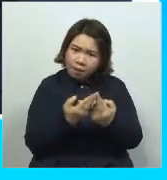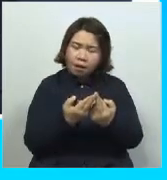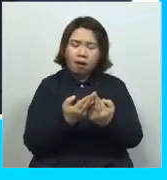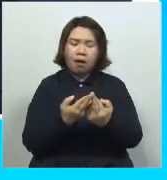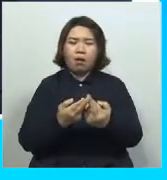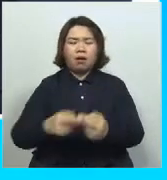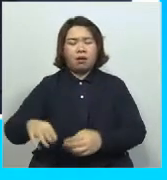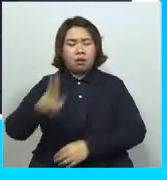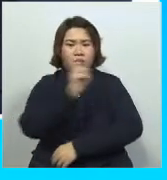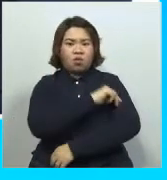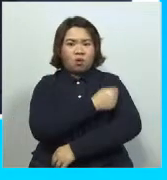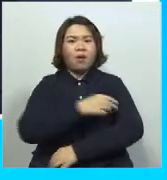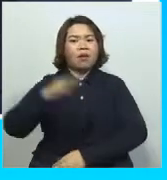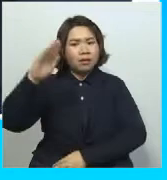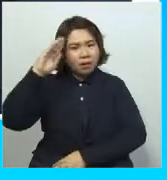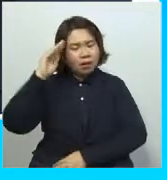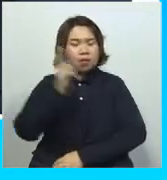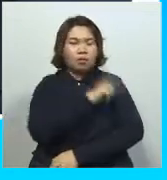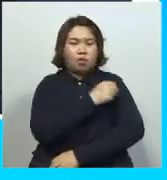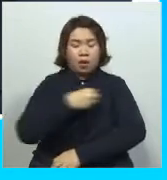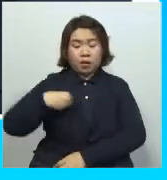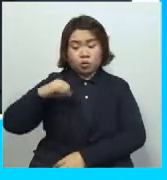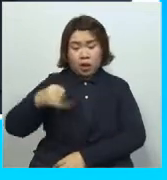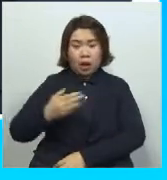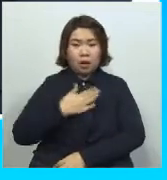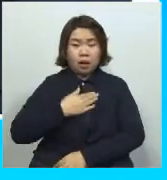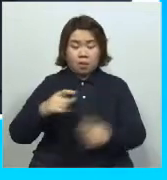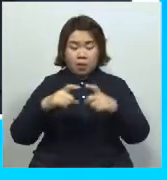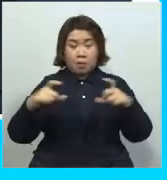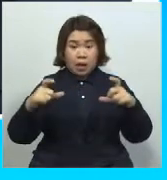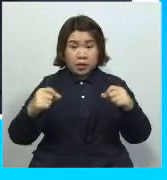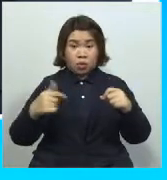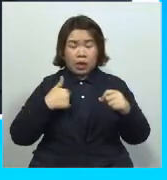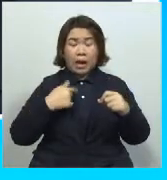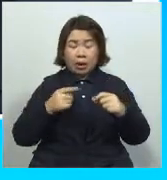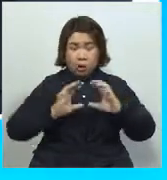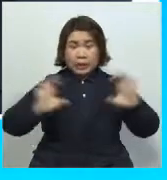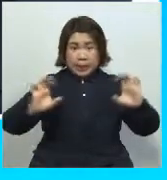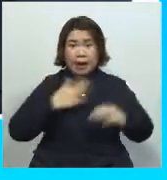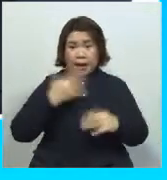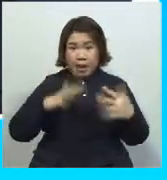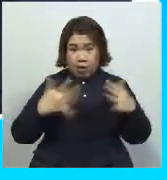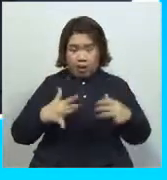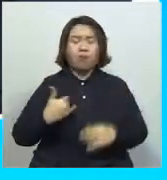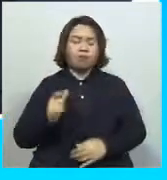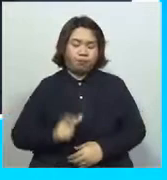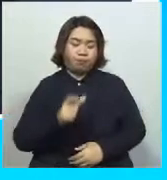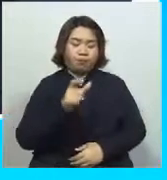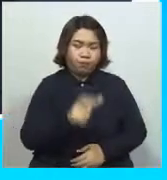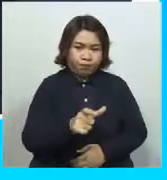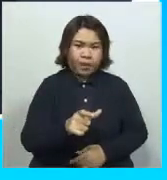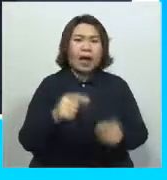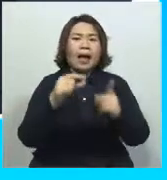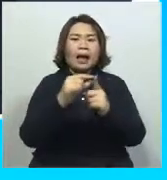งกุฎจุฬาอะไรอย่างเงี้ยนะคะเอาบัตรประชาชนใบเดียวก็ไปสมัครเป็นเรื่องของการขอใช้สิทธิ์เบิกจ่ายตรงคำ